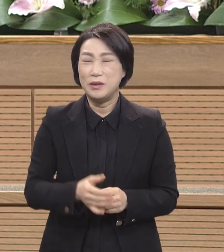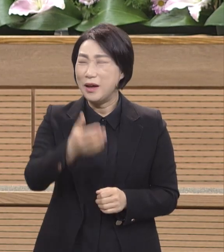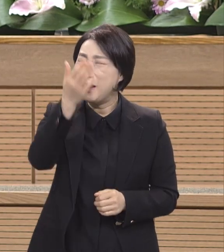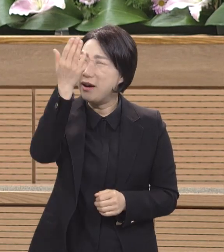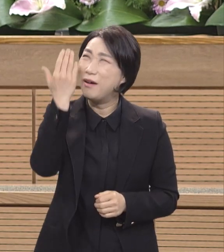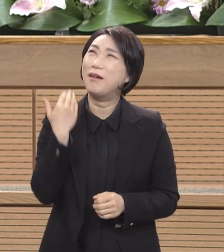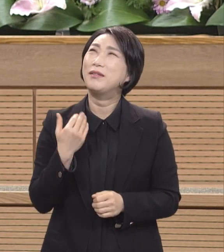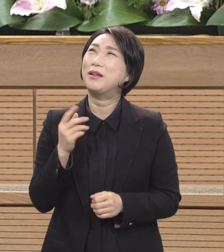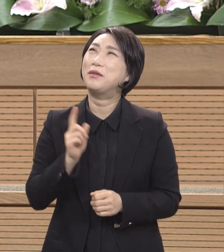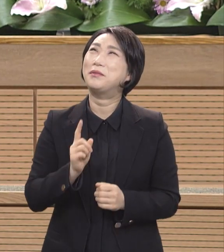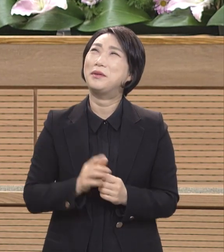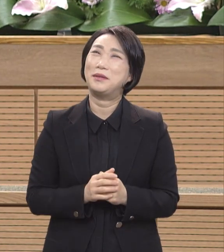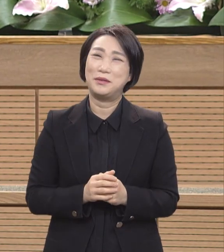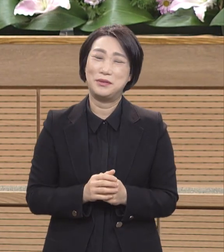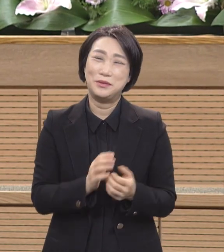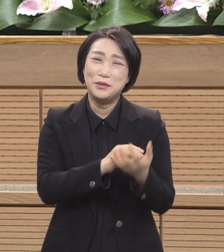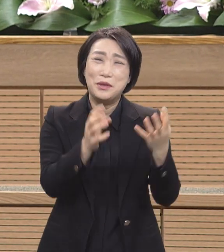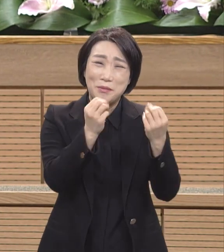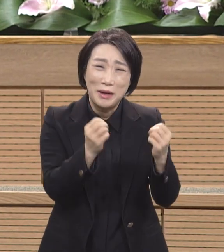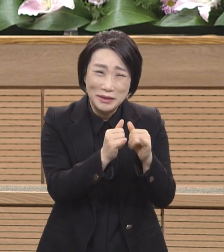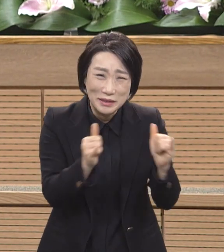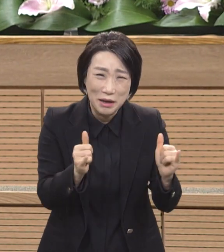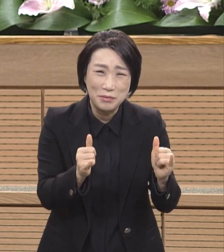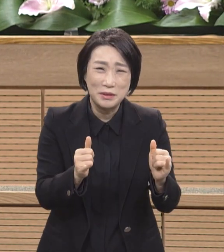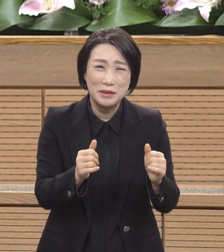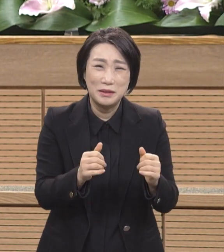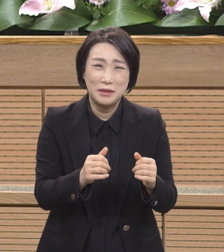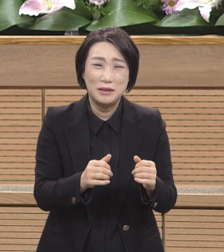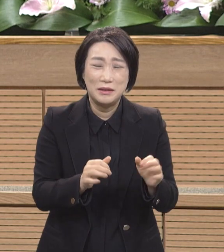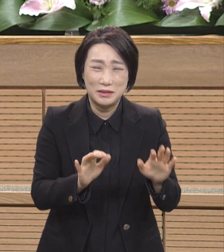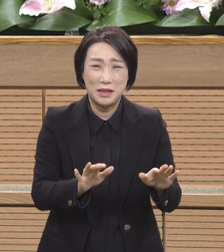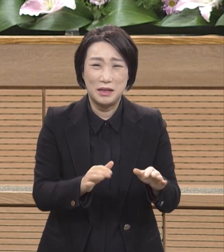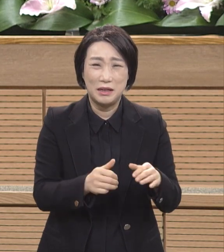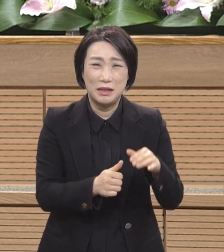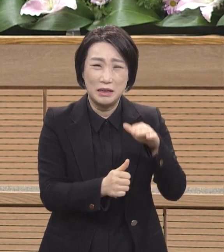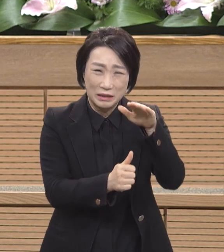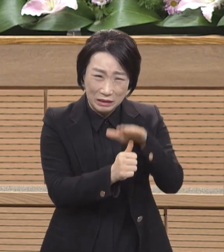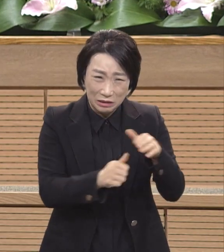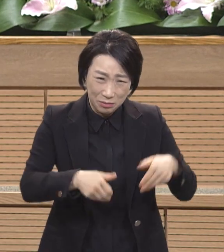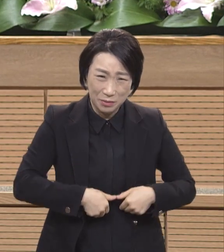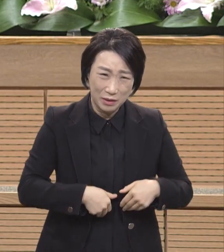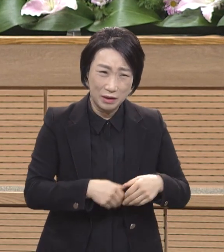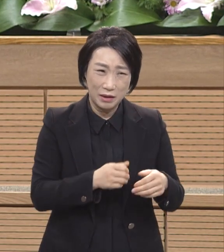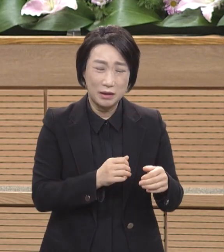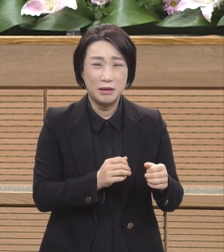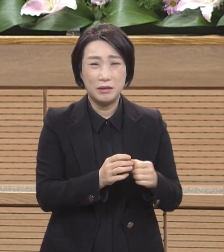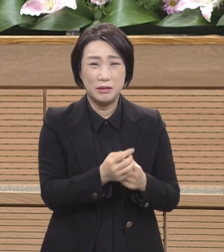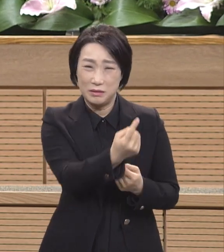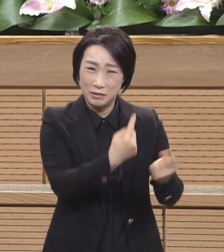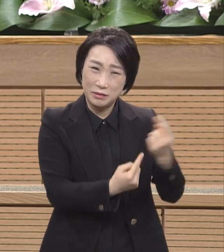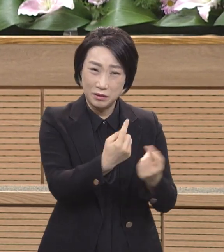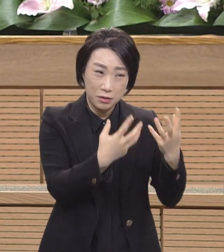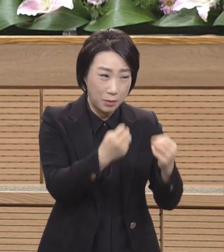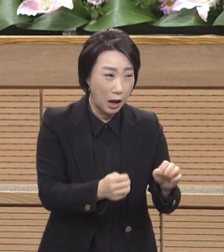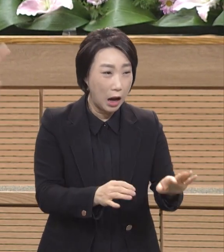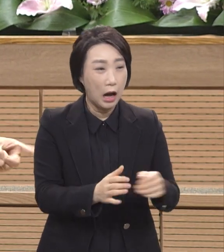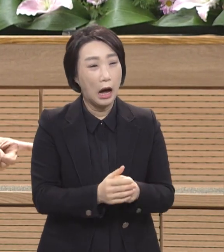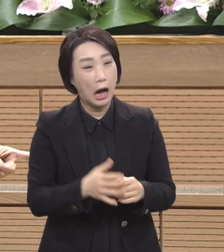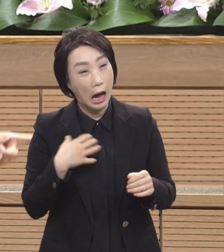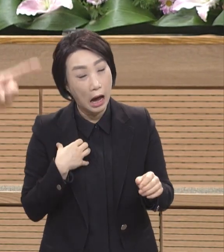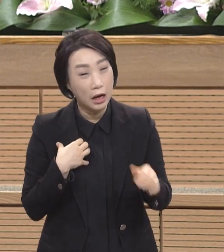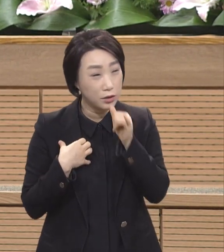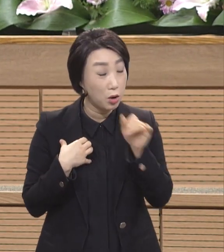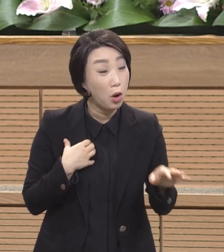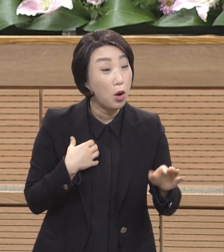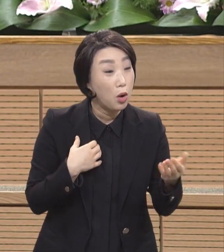과거에는 많은 분들이 기도 많이 받으러 오니까 주체가 안 되니까 너는 무슨 때문에